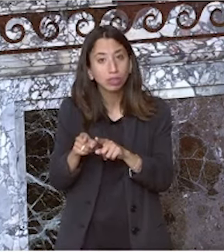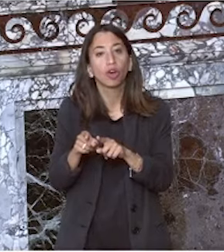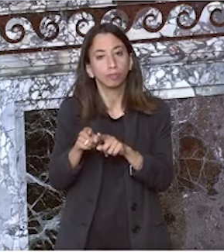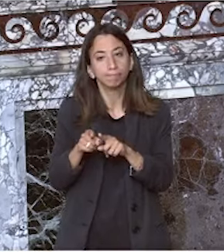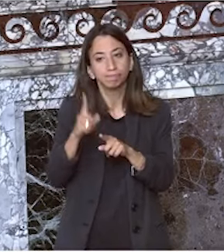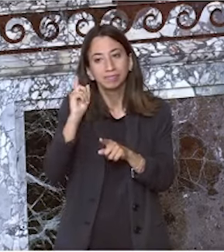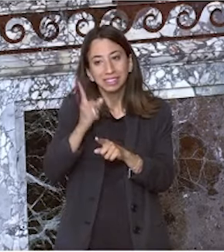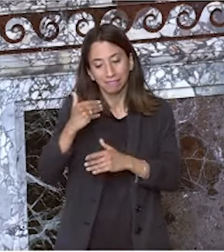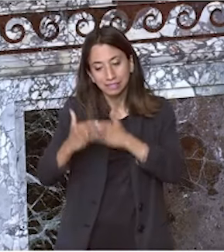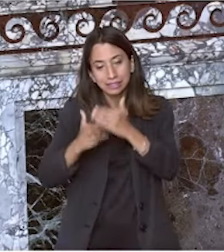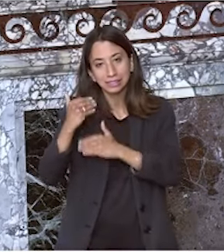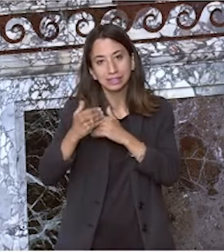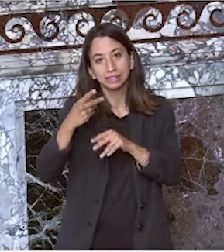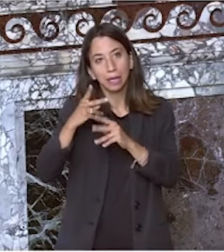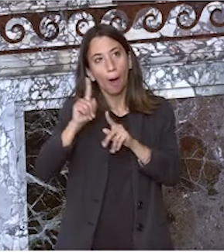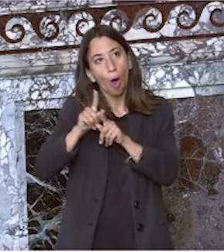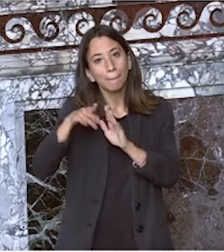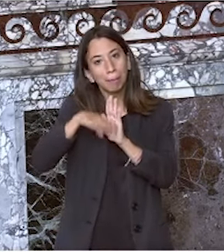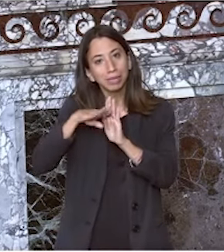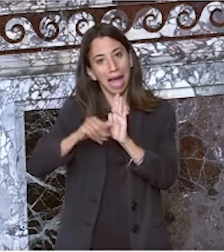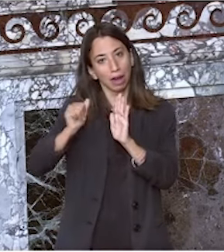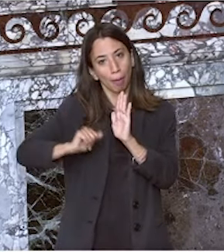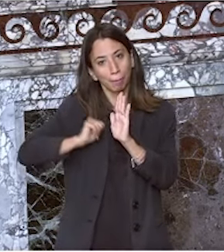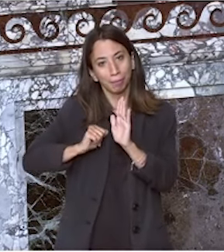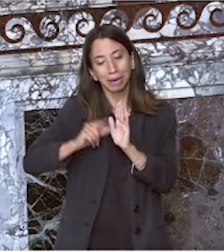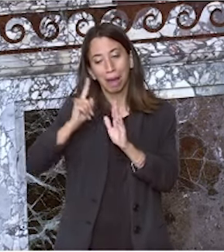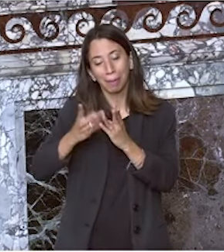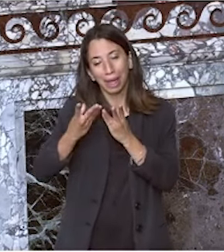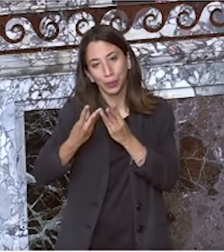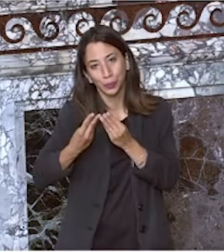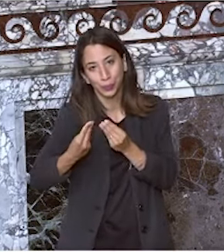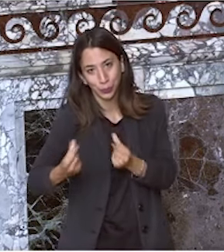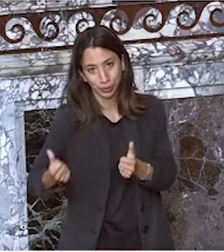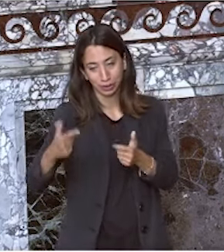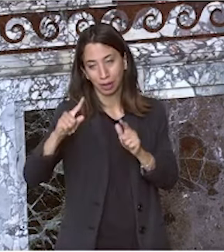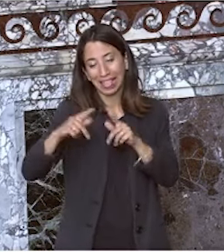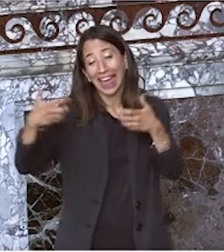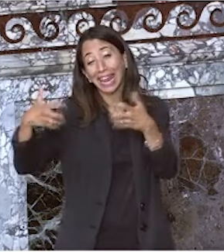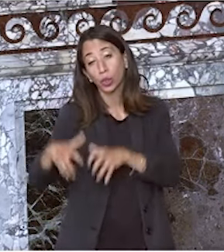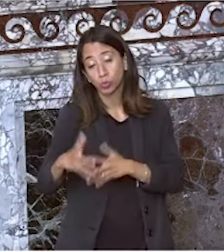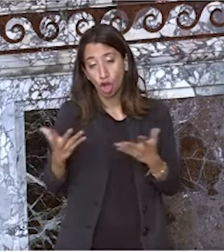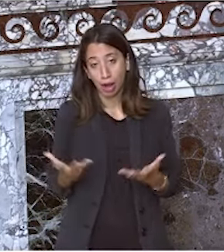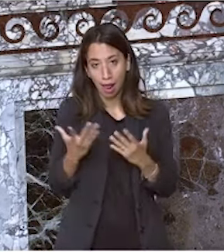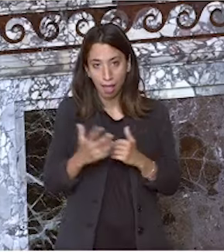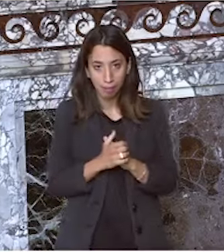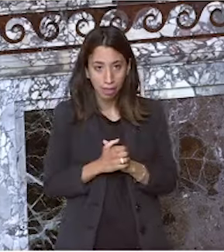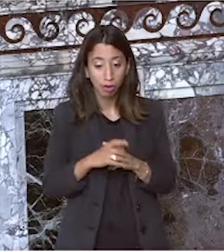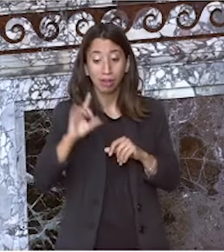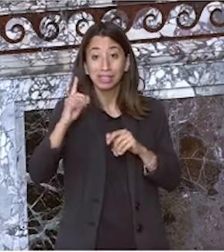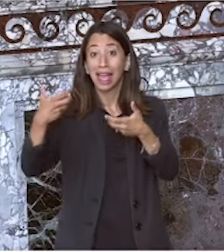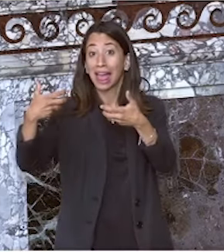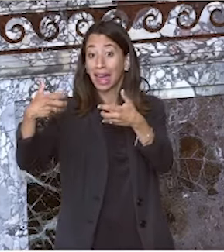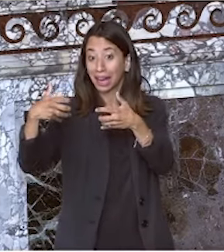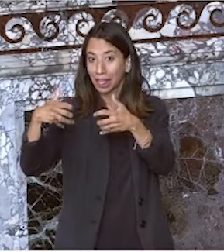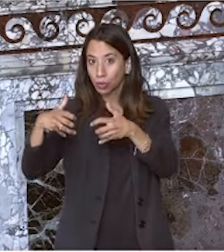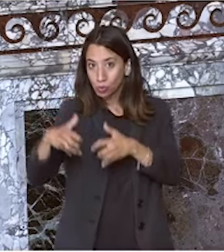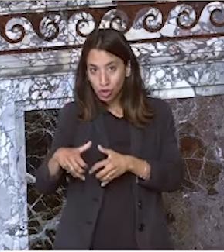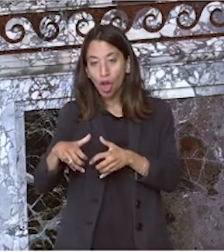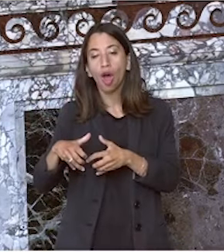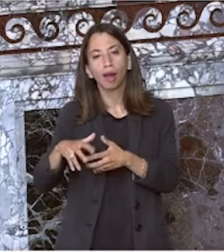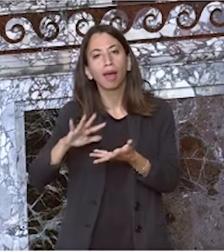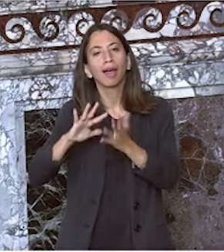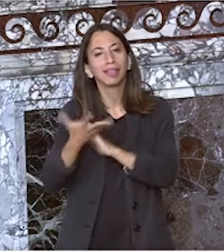una traiettoria stabilmente discendente. Quanto più la prospettiva di riduzione del debito sarà credibile,